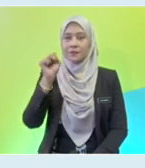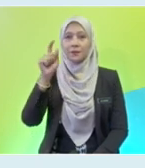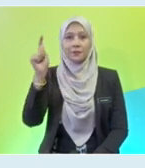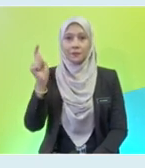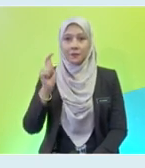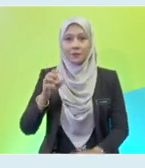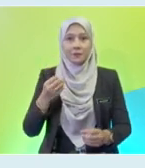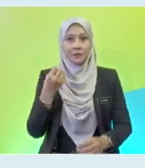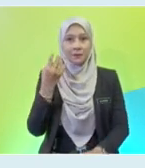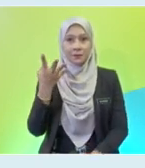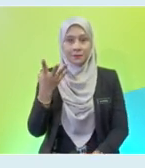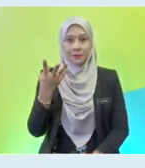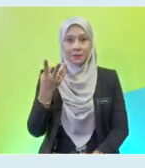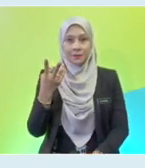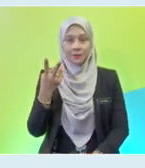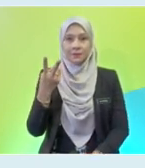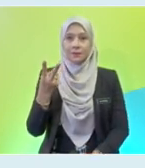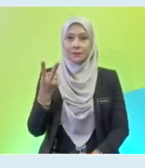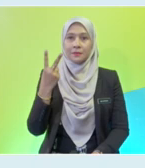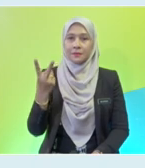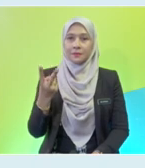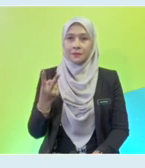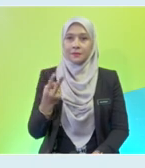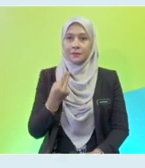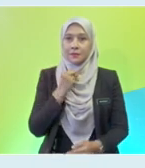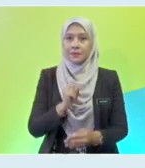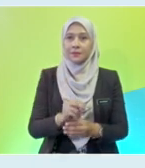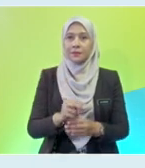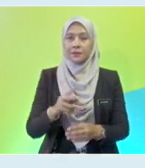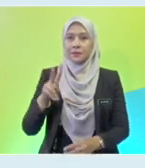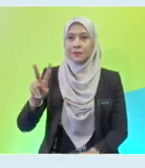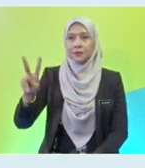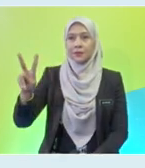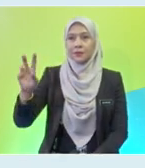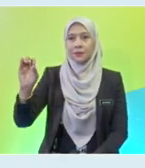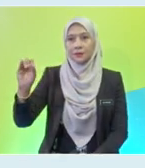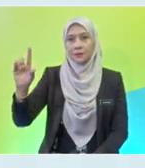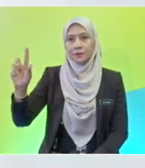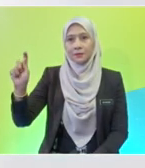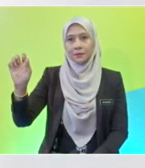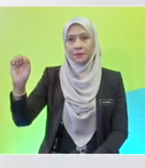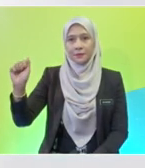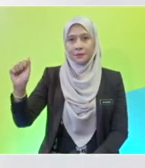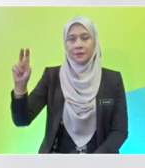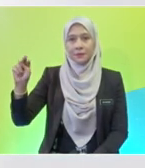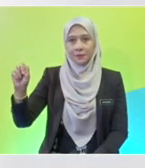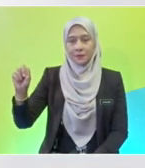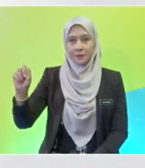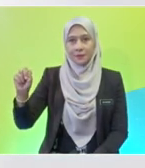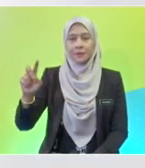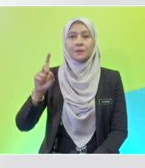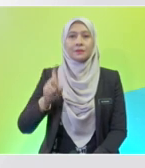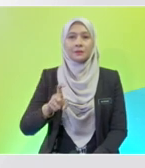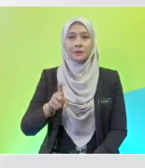Berapakah nilai mutan jadi kalau kita Tengok ya Bagi contoh adalah penyiraan Nah jadi di situ